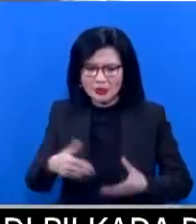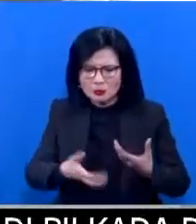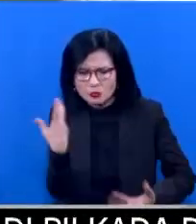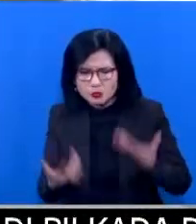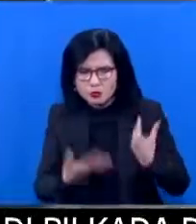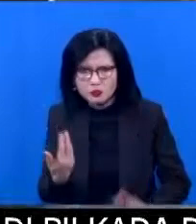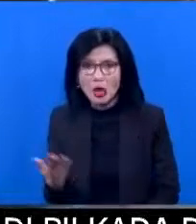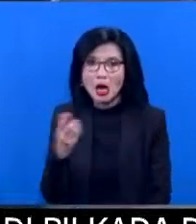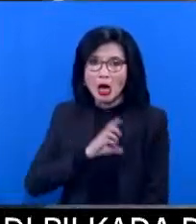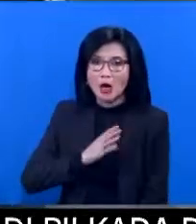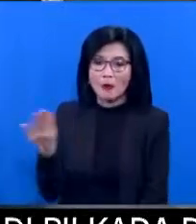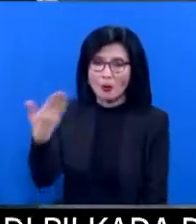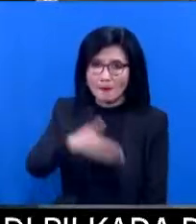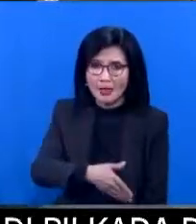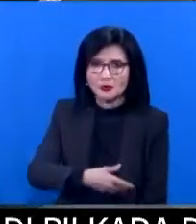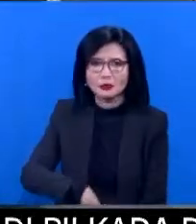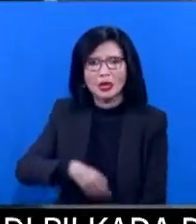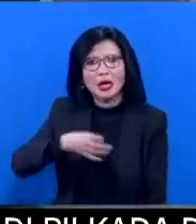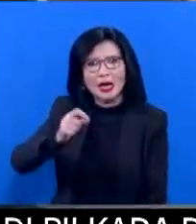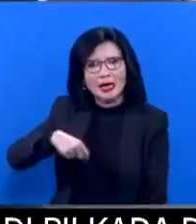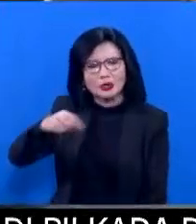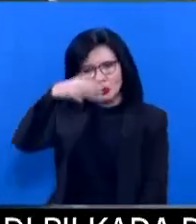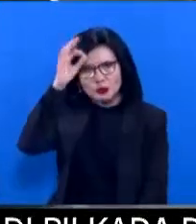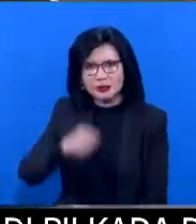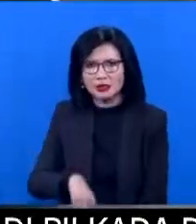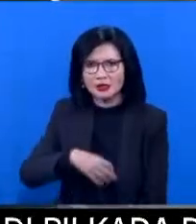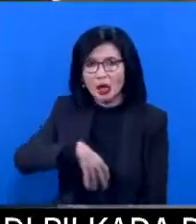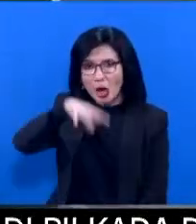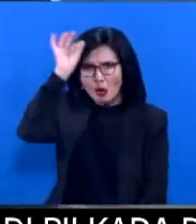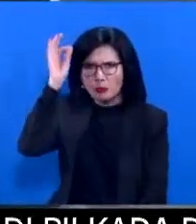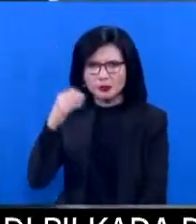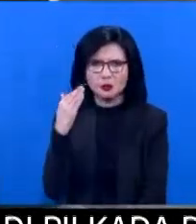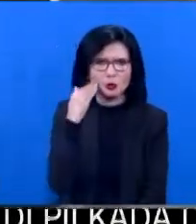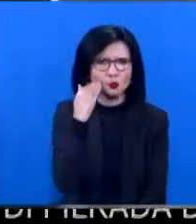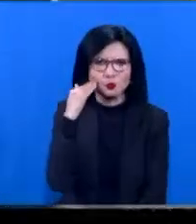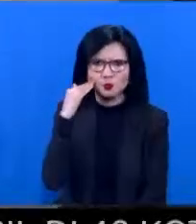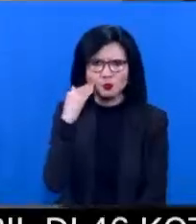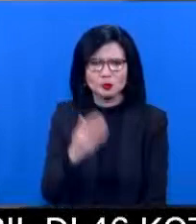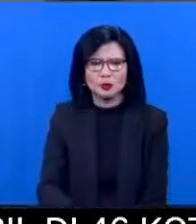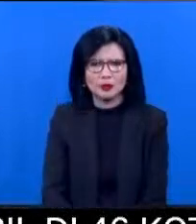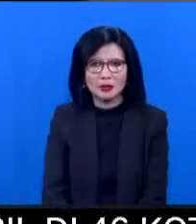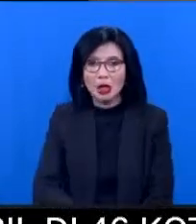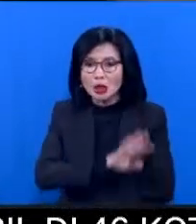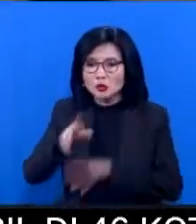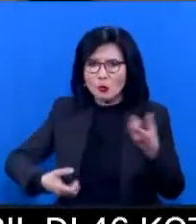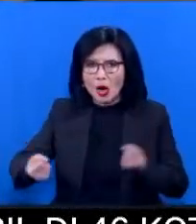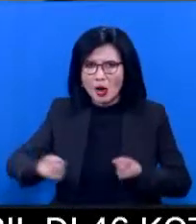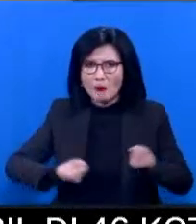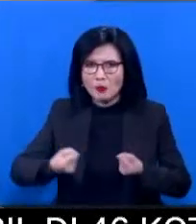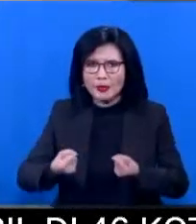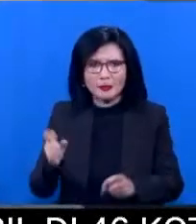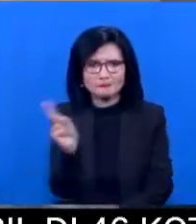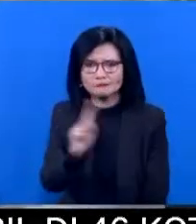ke Mapolres Metro Jakarta Pusat. Polisi juga disiagakan di akses keluar masuk Mapolres. Semua kendaraan pengunjung juga